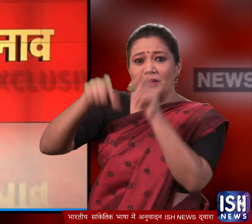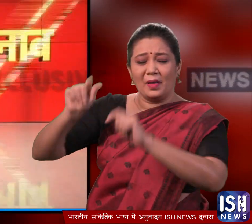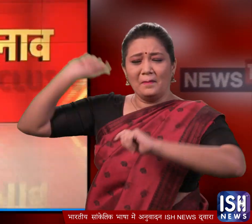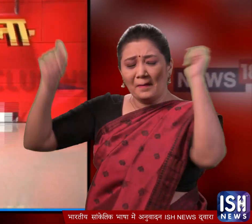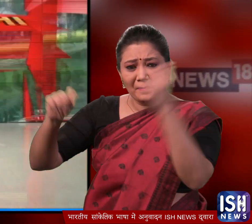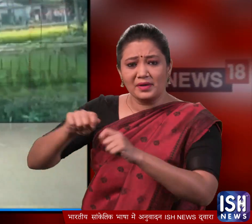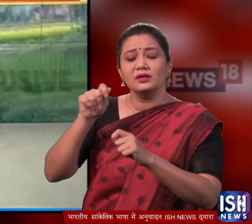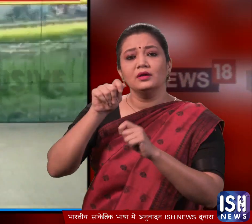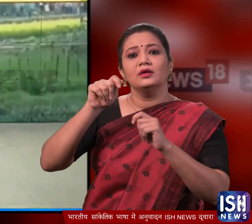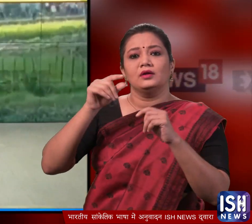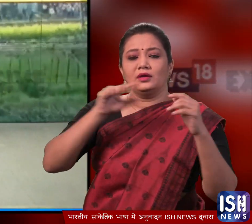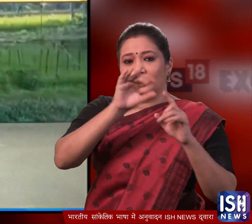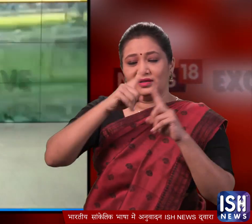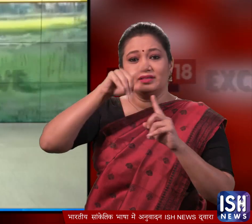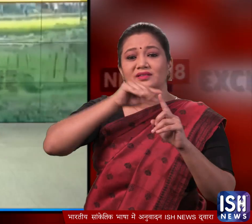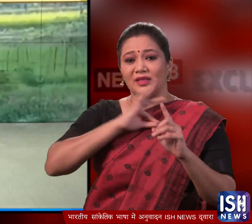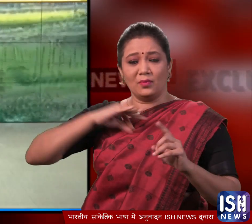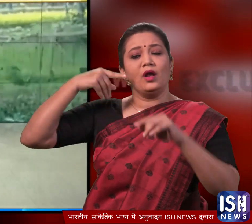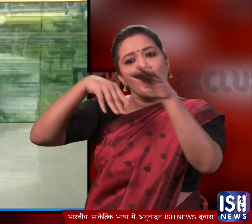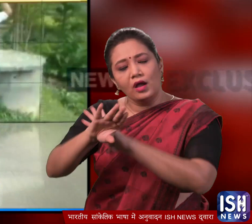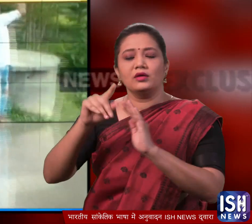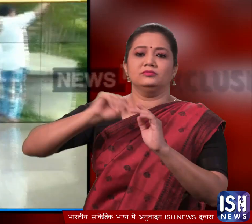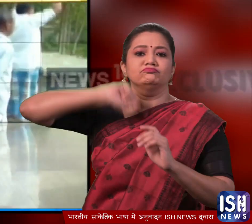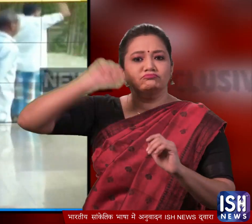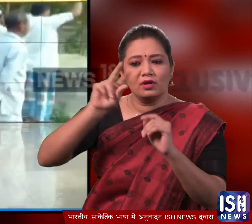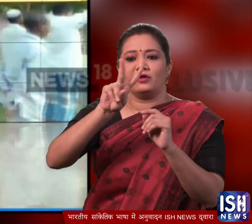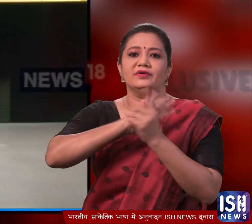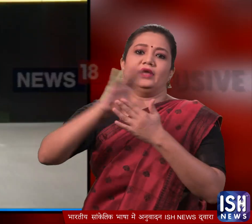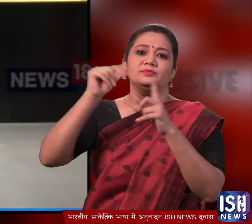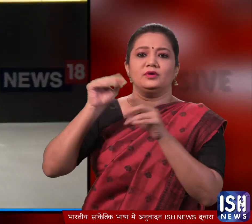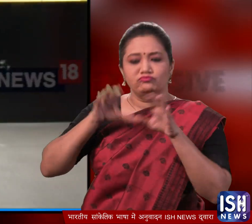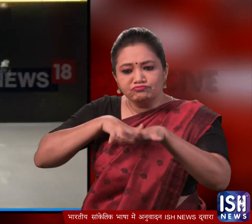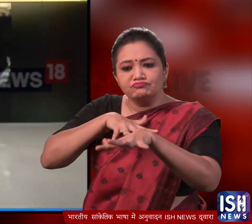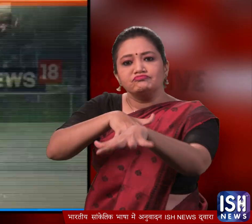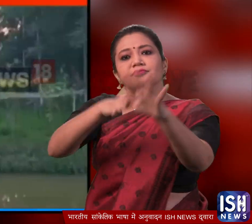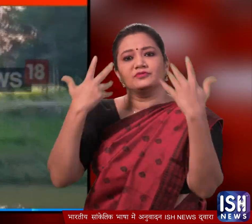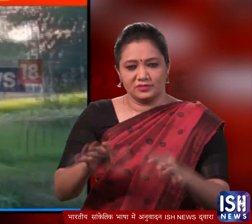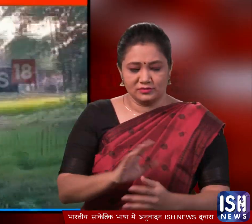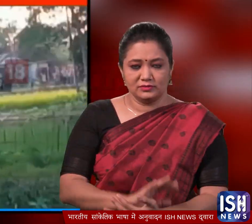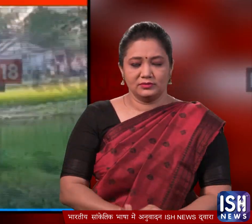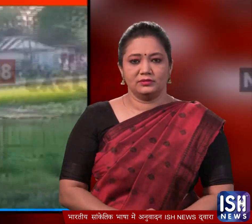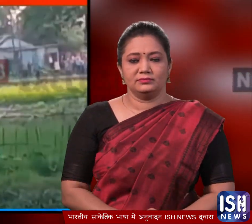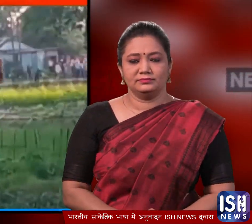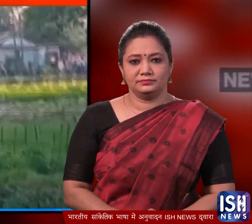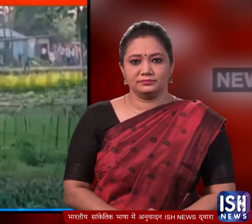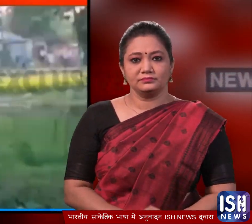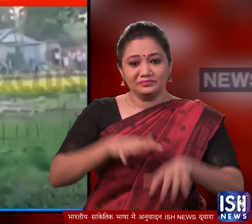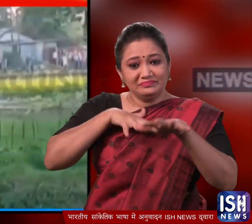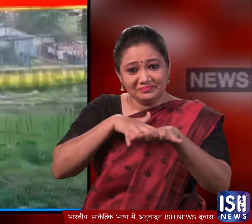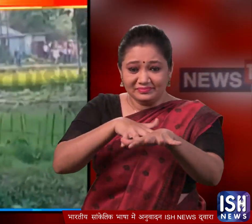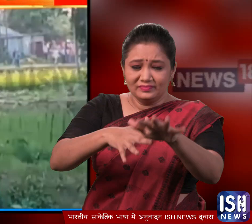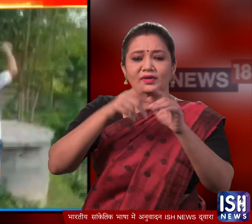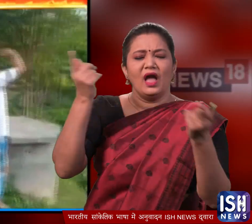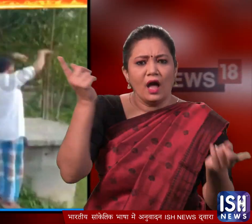गई वीएचपी की रैली के बाद तनाव का माहौल है। वहां एक दिन पहले वीएचपी ने एक रैली निकाली, जिसके बाद वहां